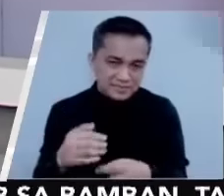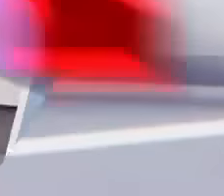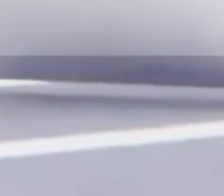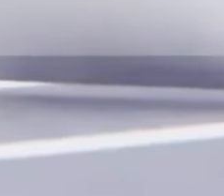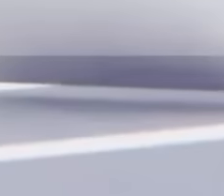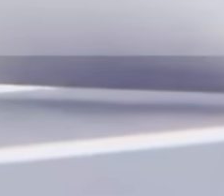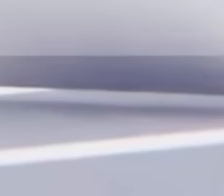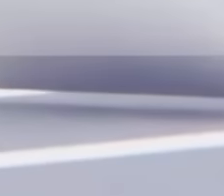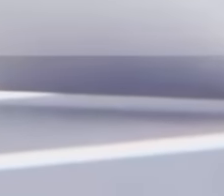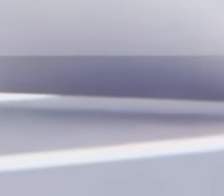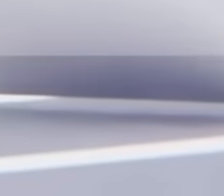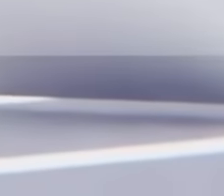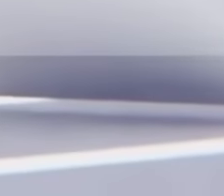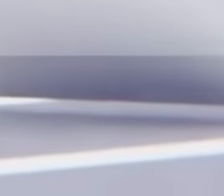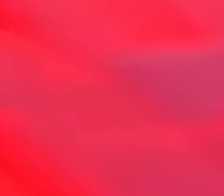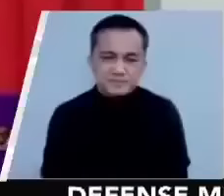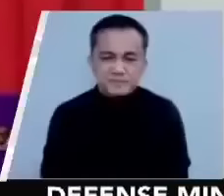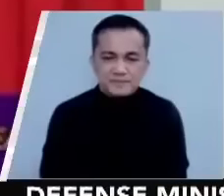Cruz.